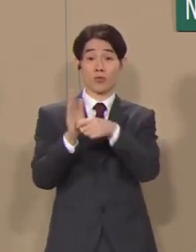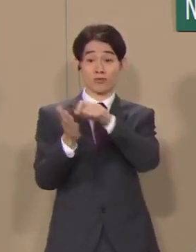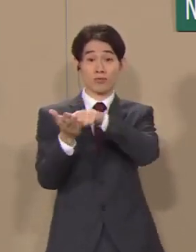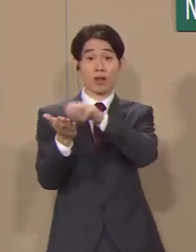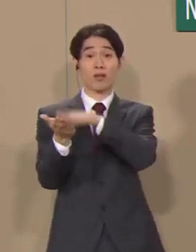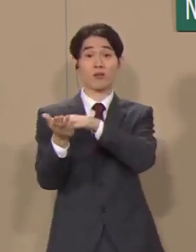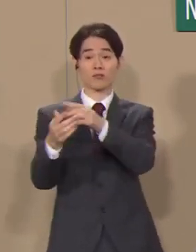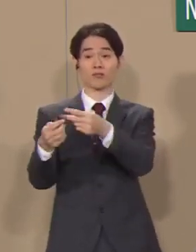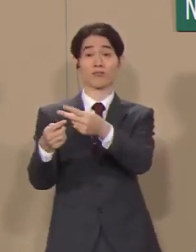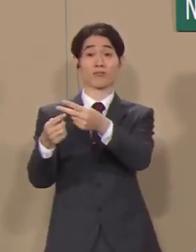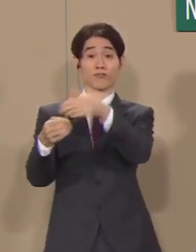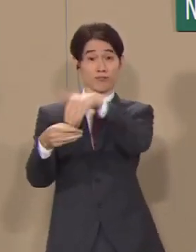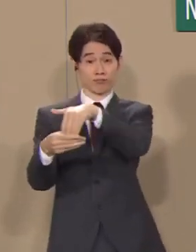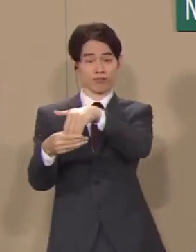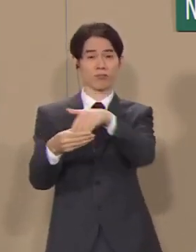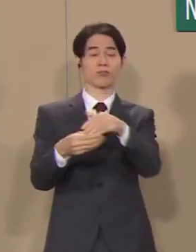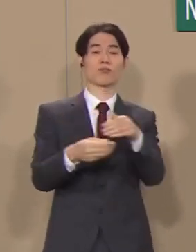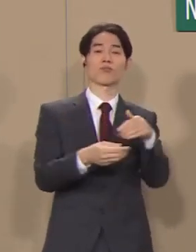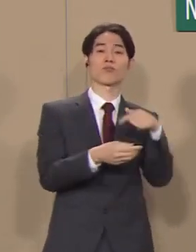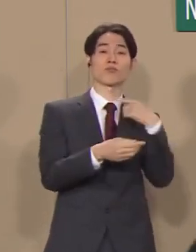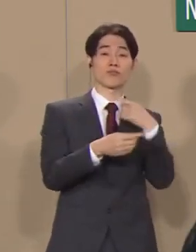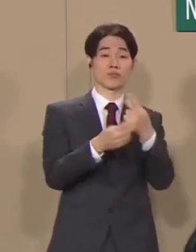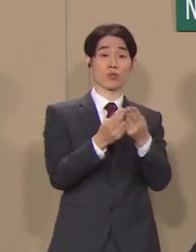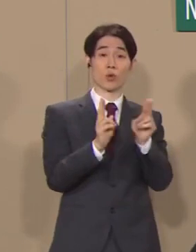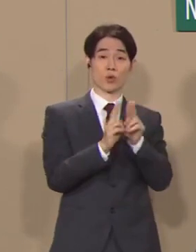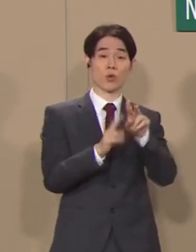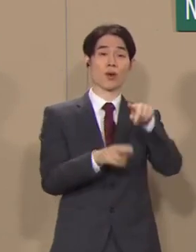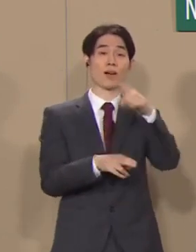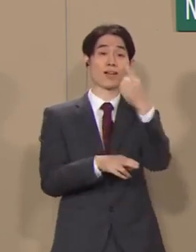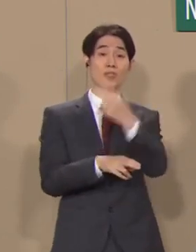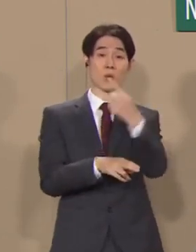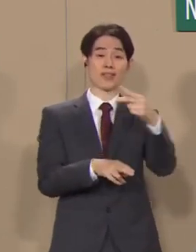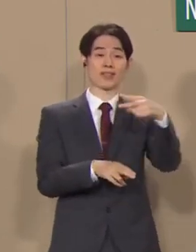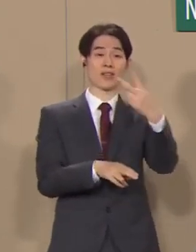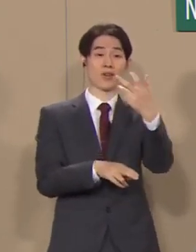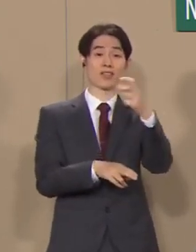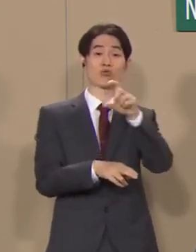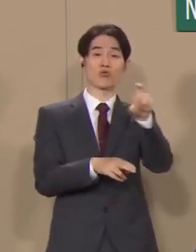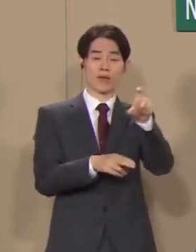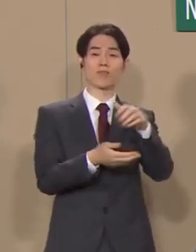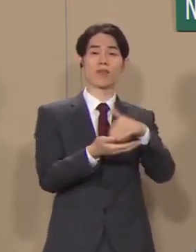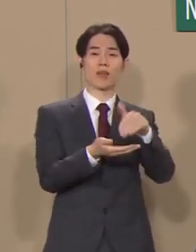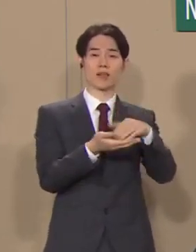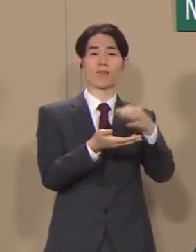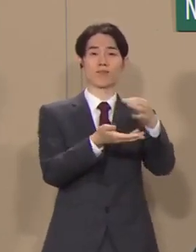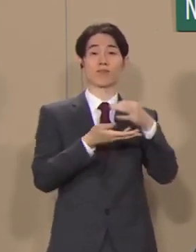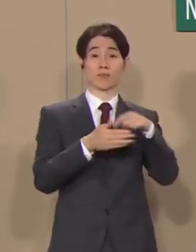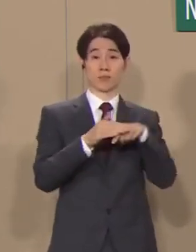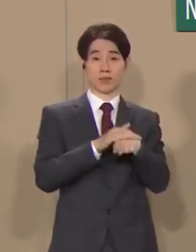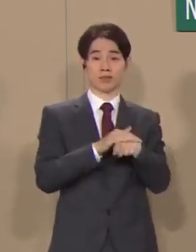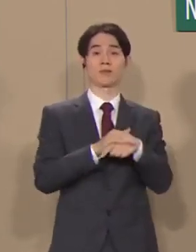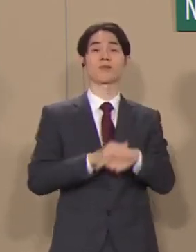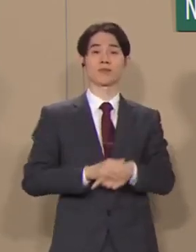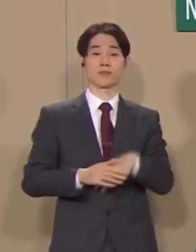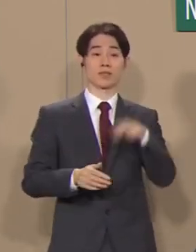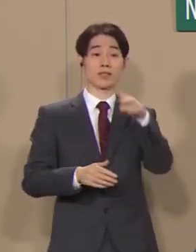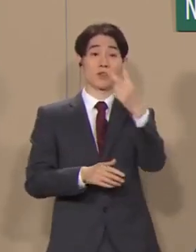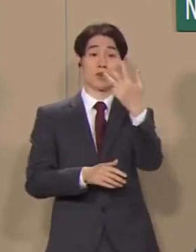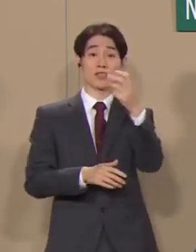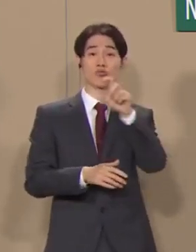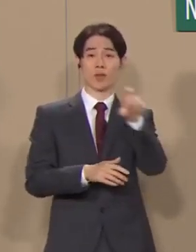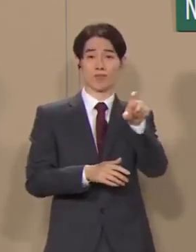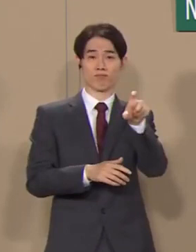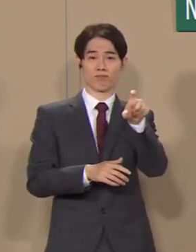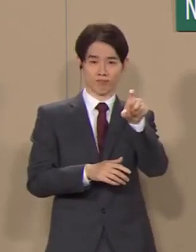によって nhk 東に約280円の政党助成金が配られます20080円